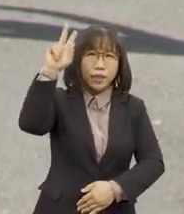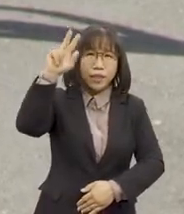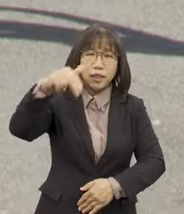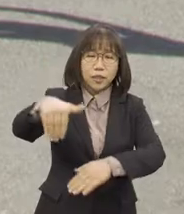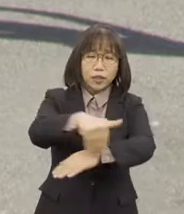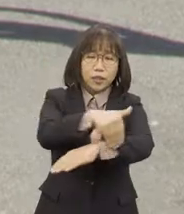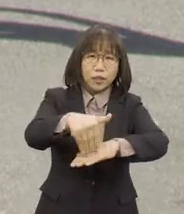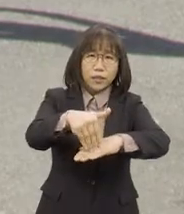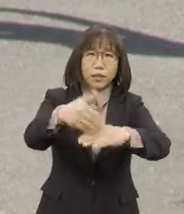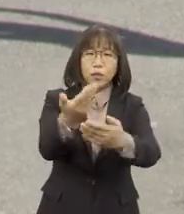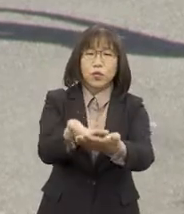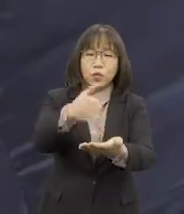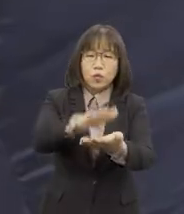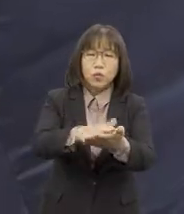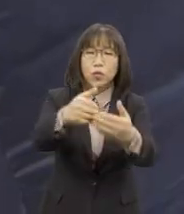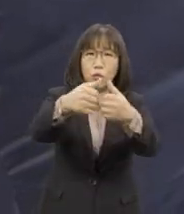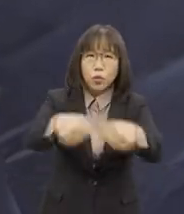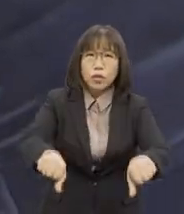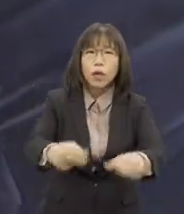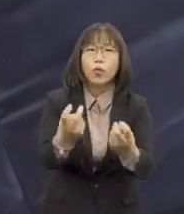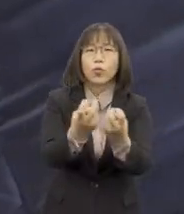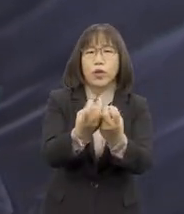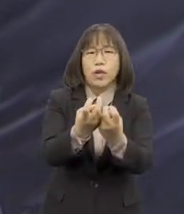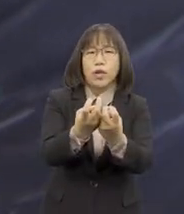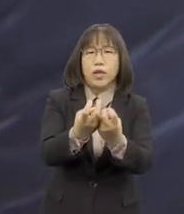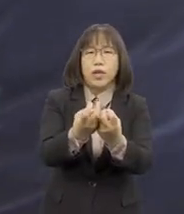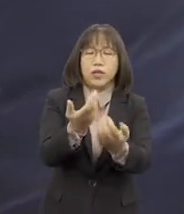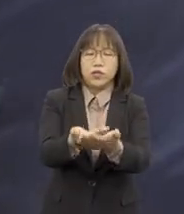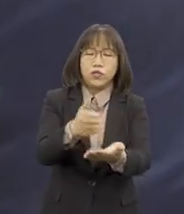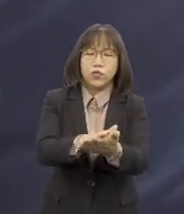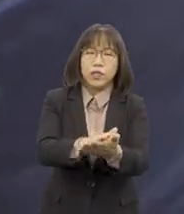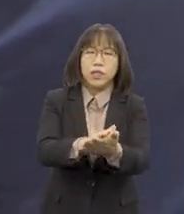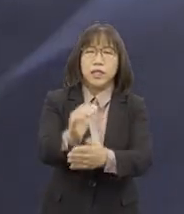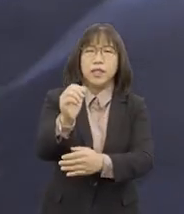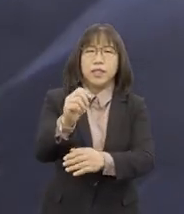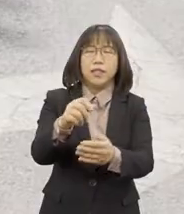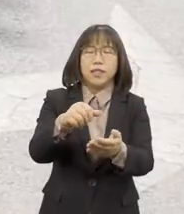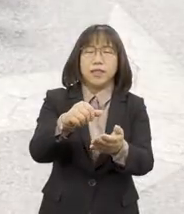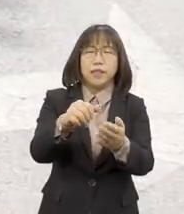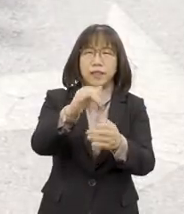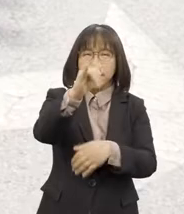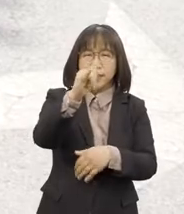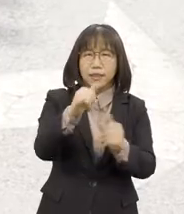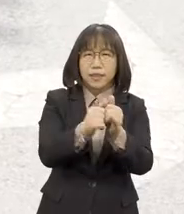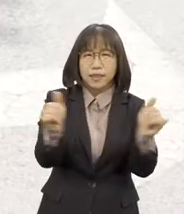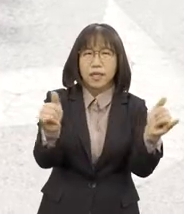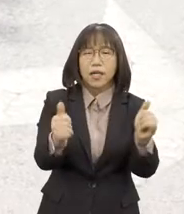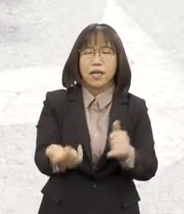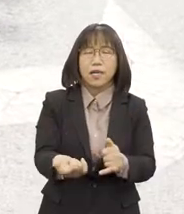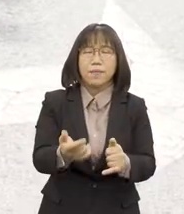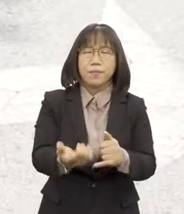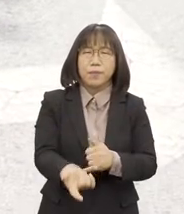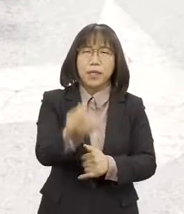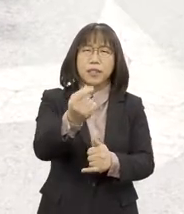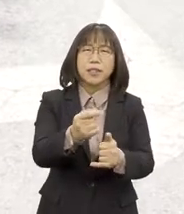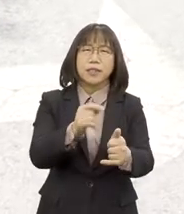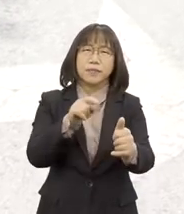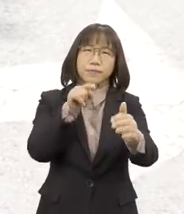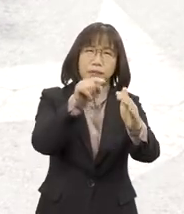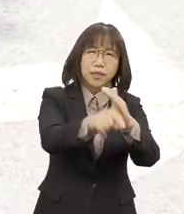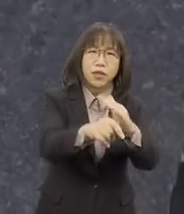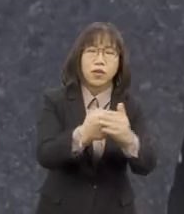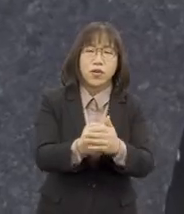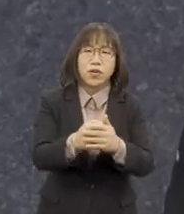특히 갑자기 운행 중 휠체어가 고장날 때 수리기사가 현장을 직접 찾아가는 긴급 출동 서비스도